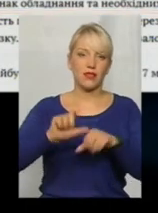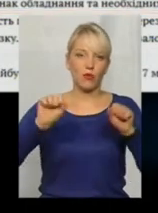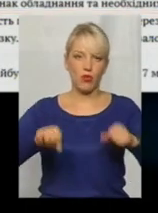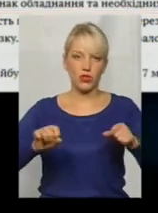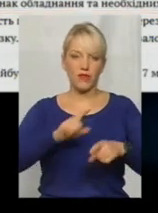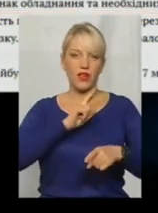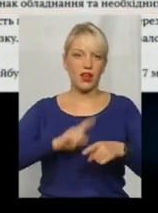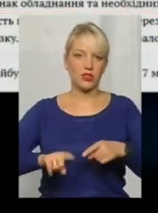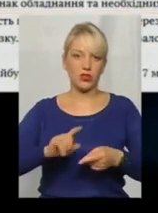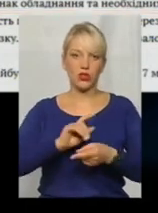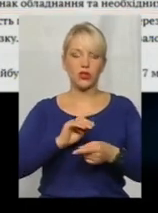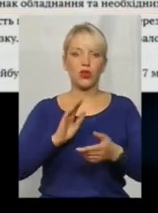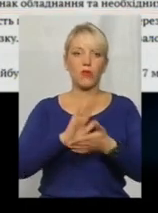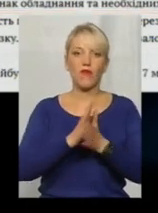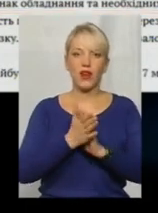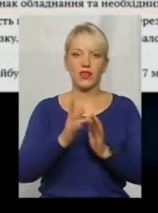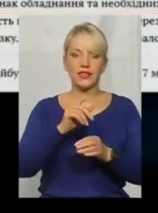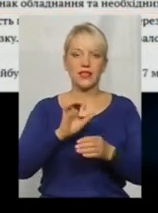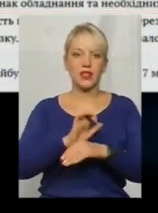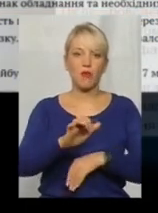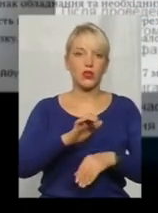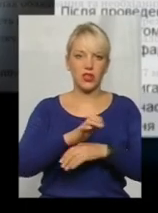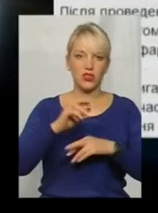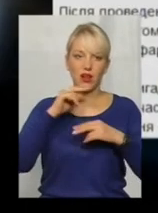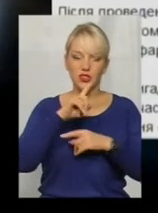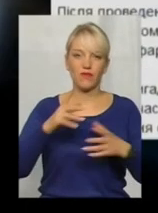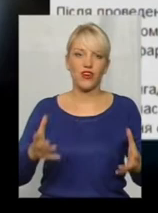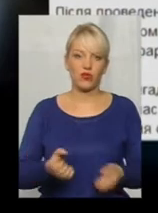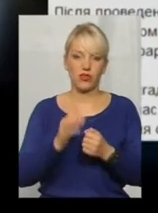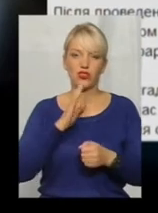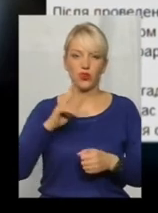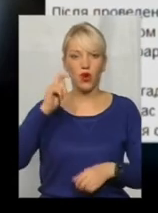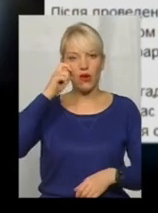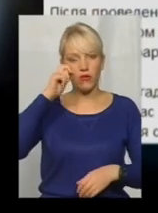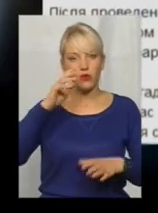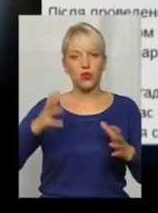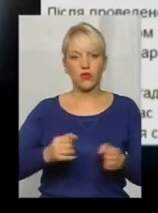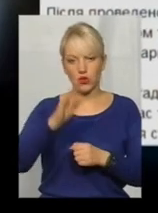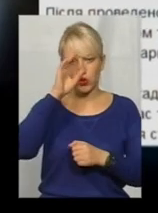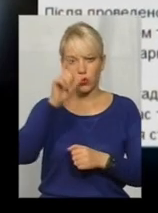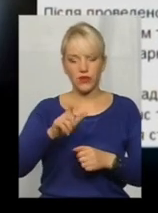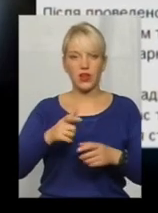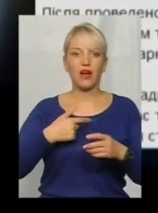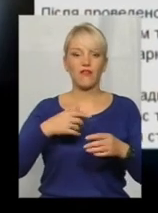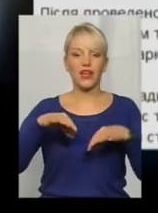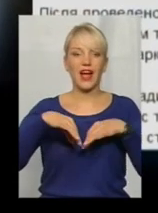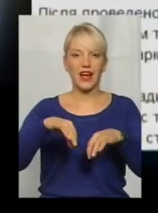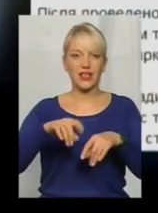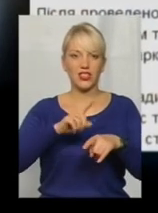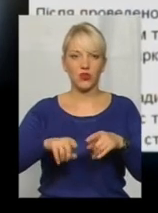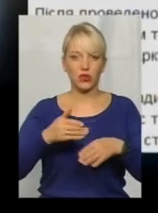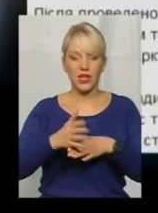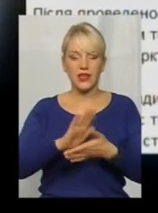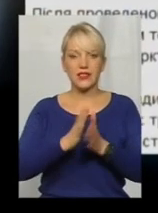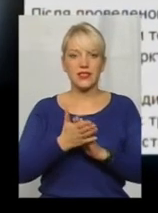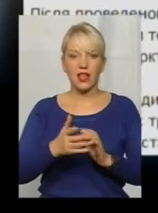екстрено домовлялися з постачальниками, аби врятувати жінку. У Луцьку лікарі врятували чоловіка в кареті швидкої. Стан хворого під час